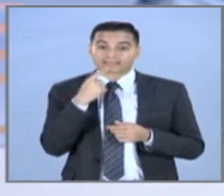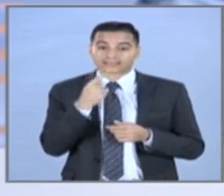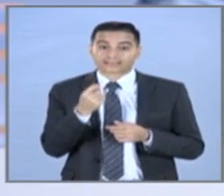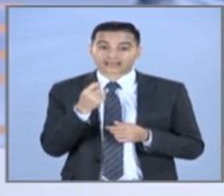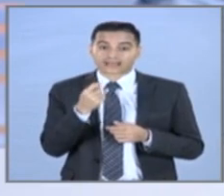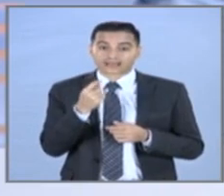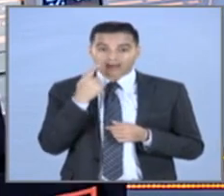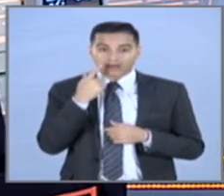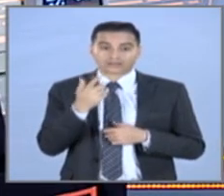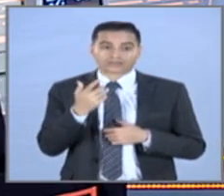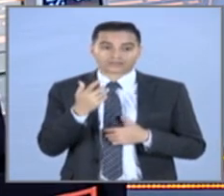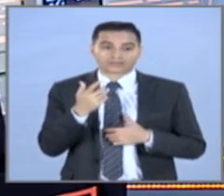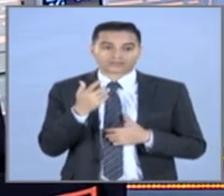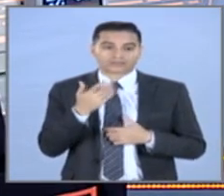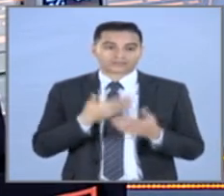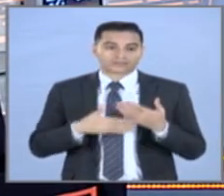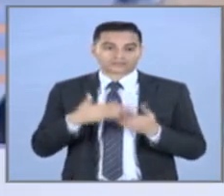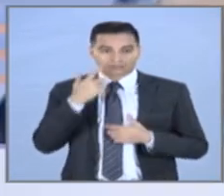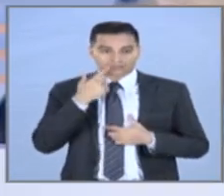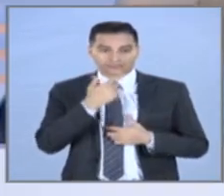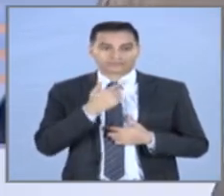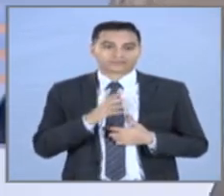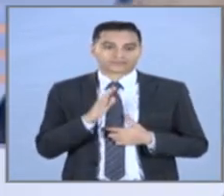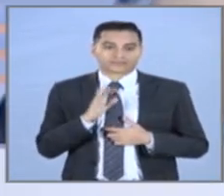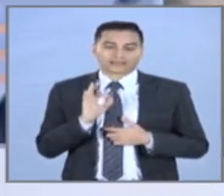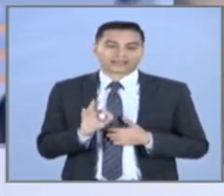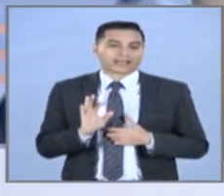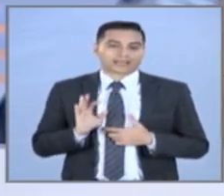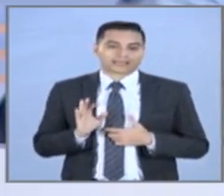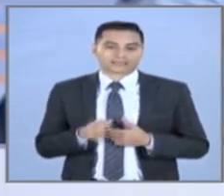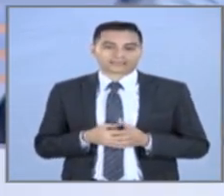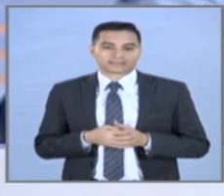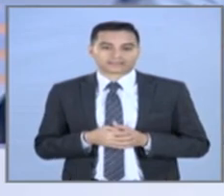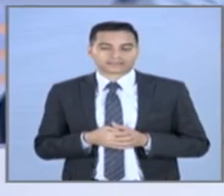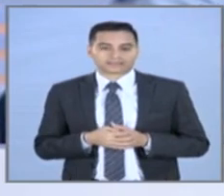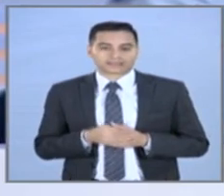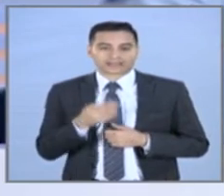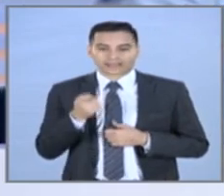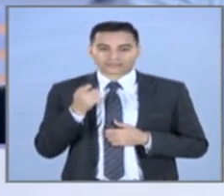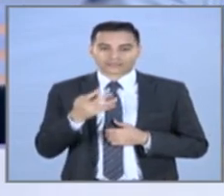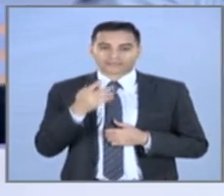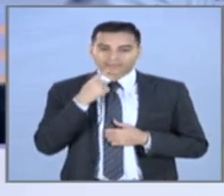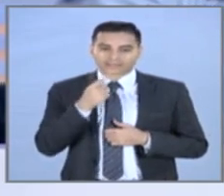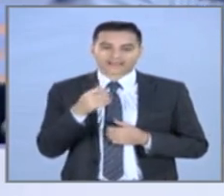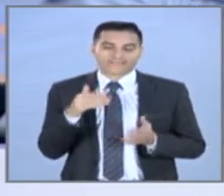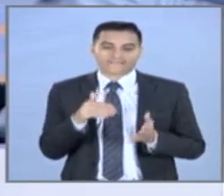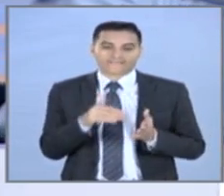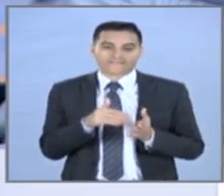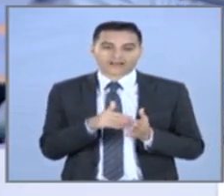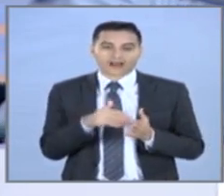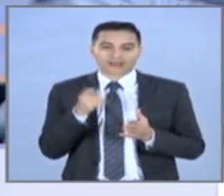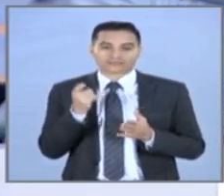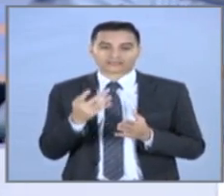لأ؟ نرجع للفار نتأكد، نشوف الإجابة الأخيرة جوه